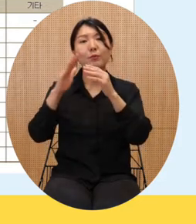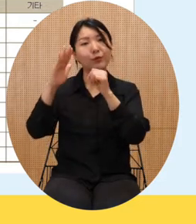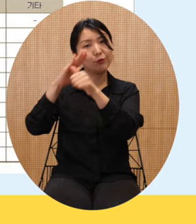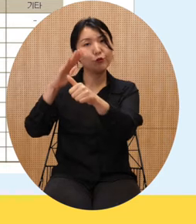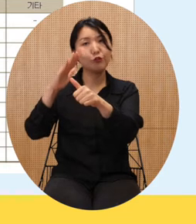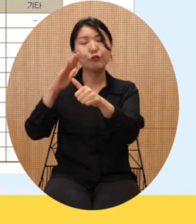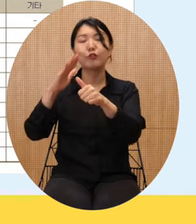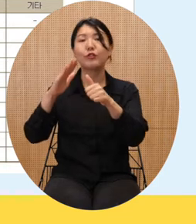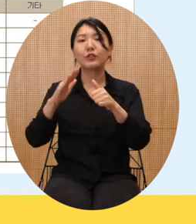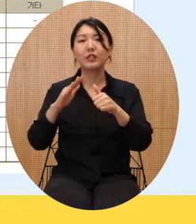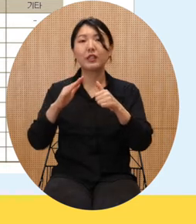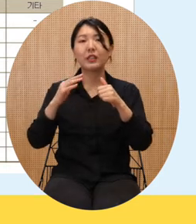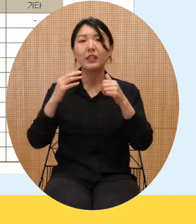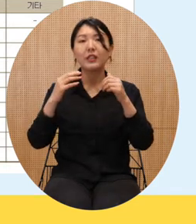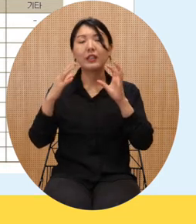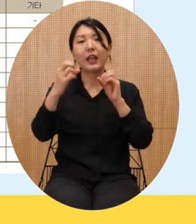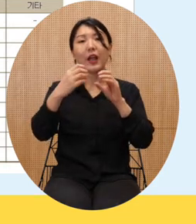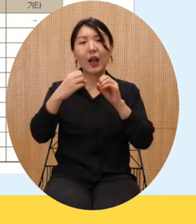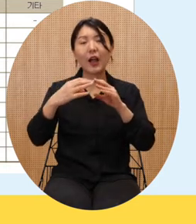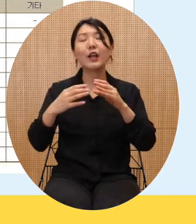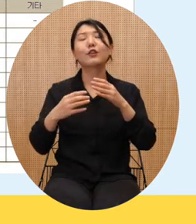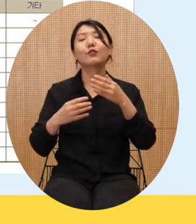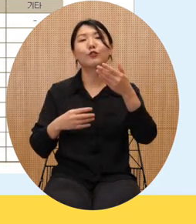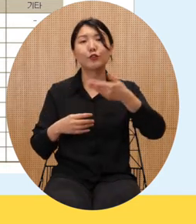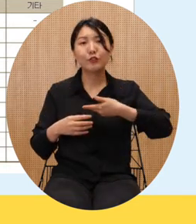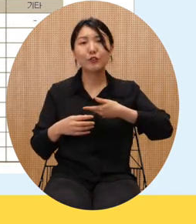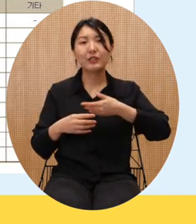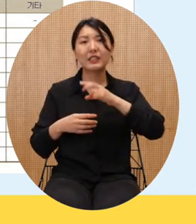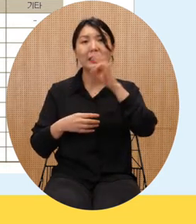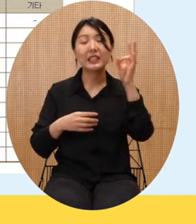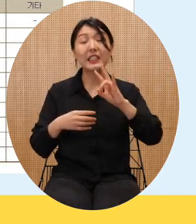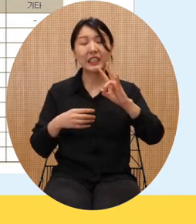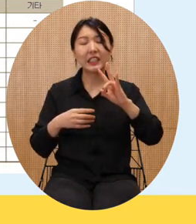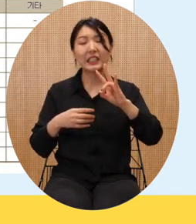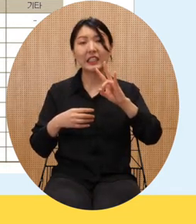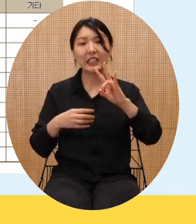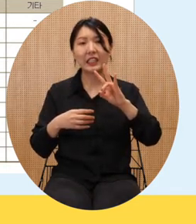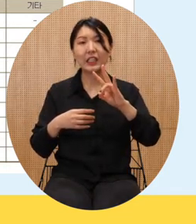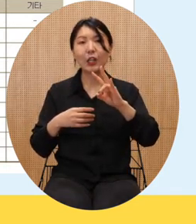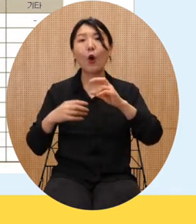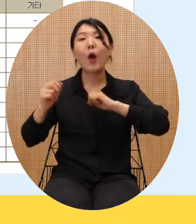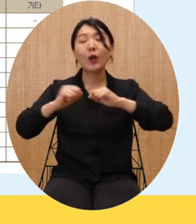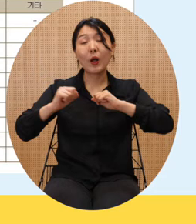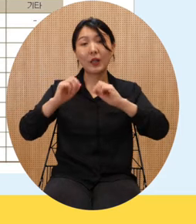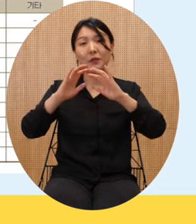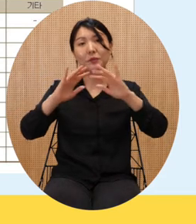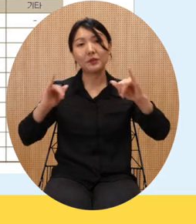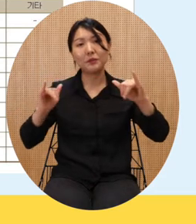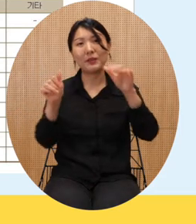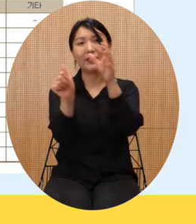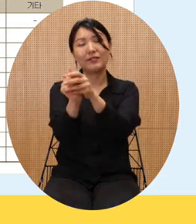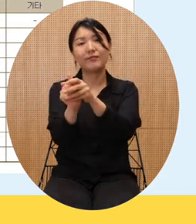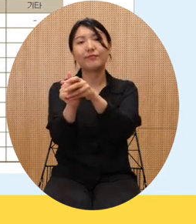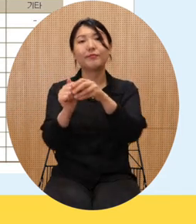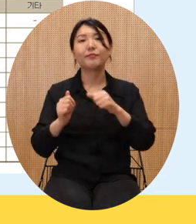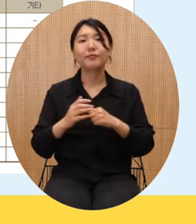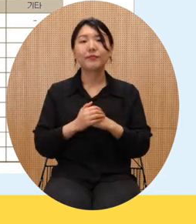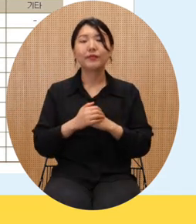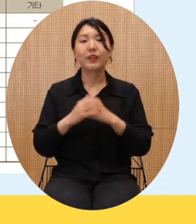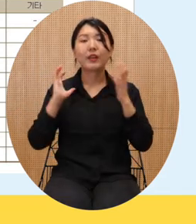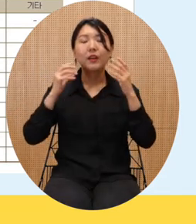아동가구로 방문하시고 얘기를 나누어 주시고 하는 것들은 시흥시에서 활동하시는